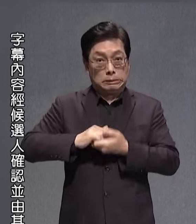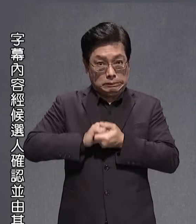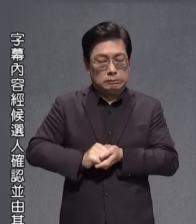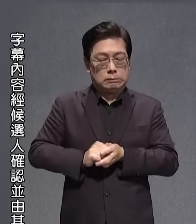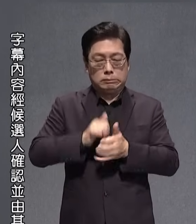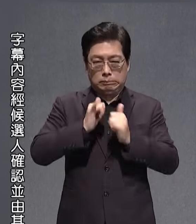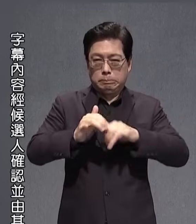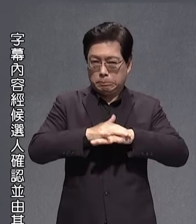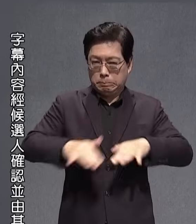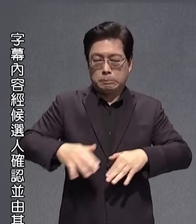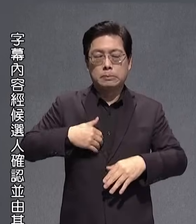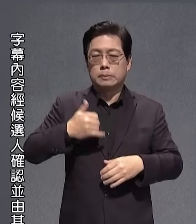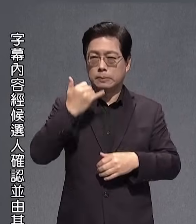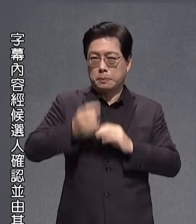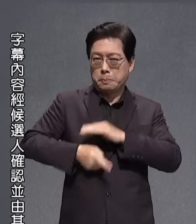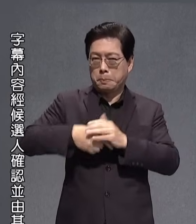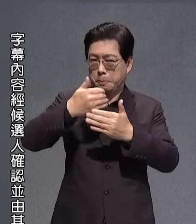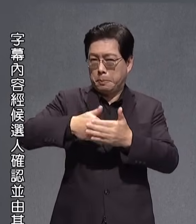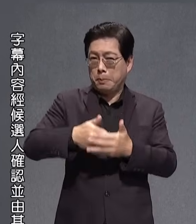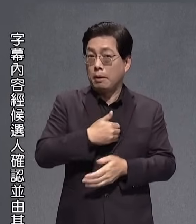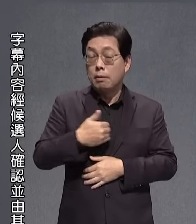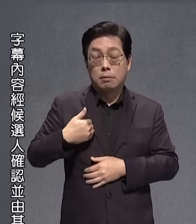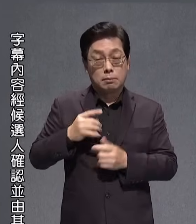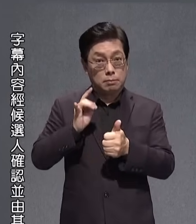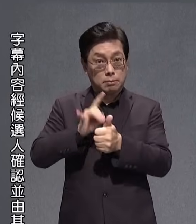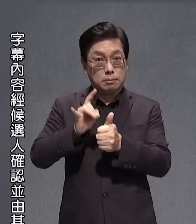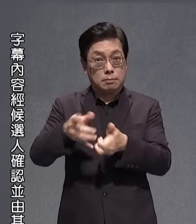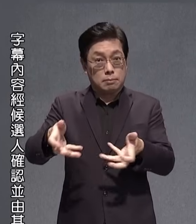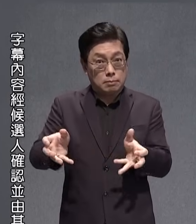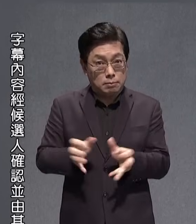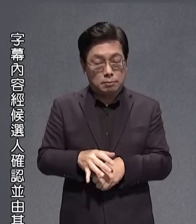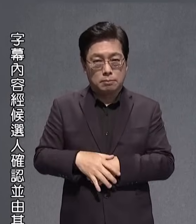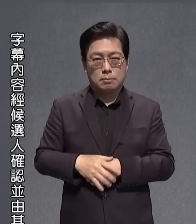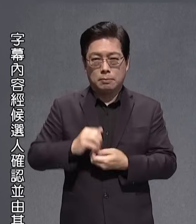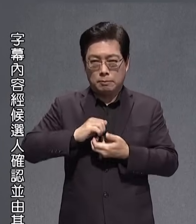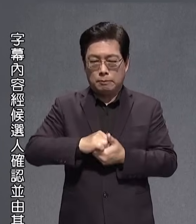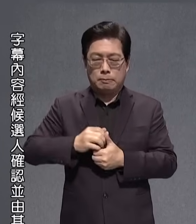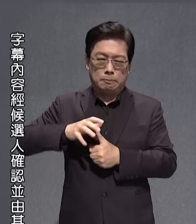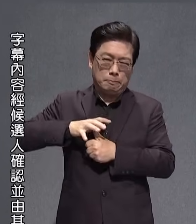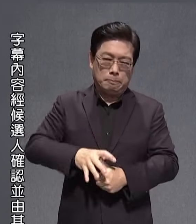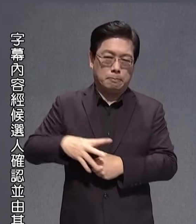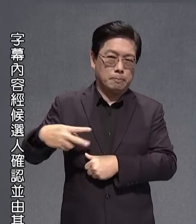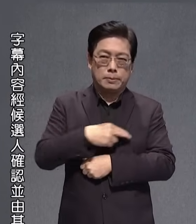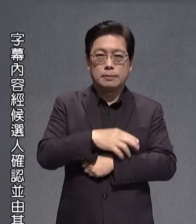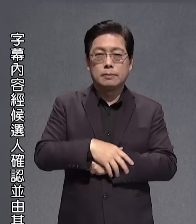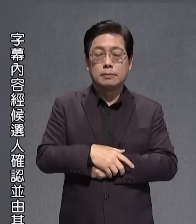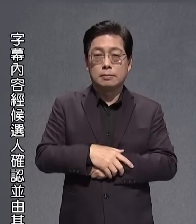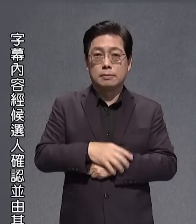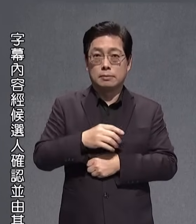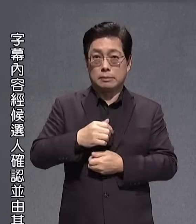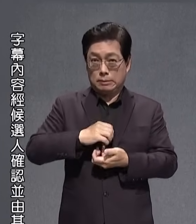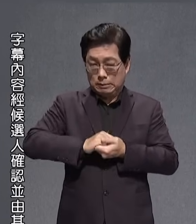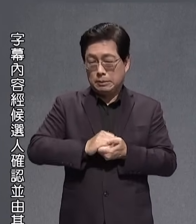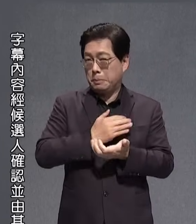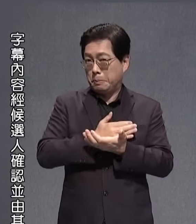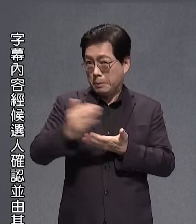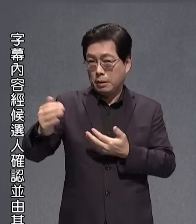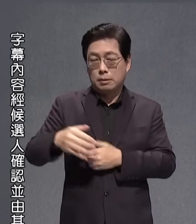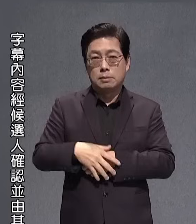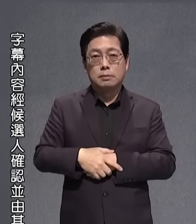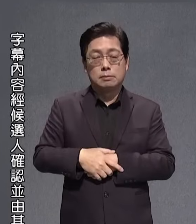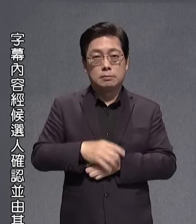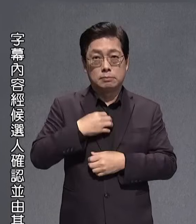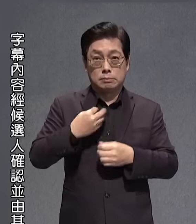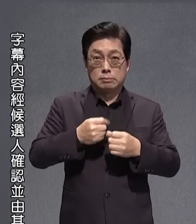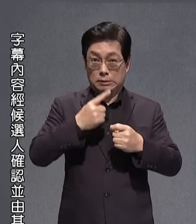治安有效的压制，尤其对诈骗集团全力压榨，一人扫荡，二人扫三